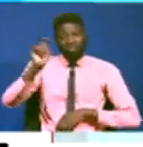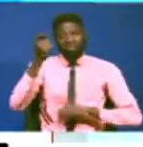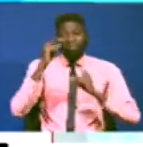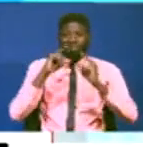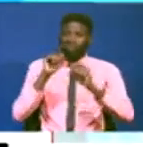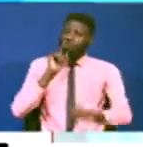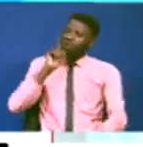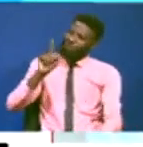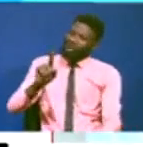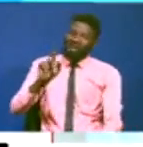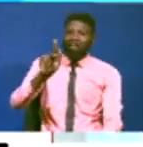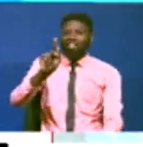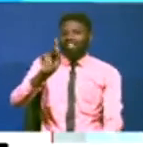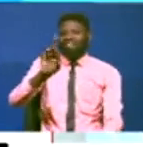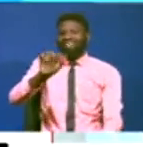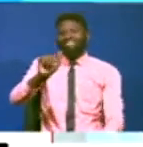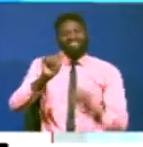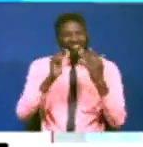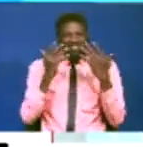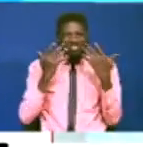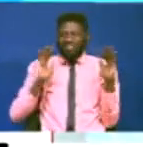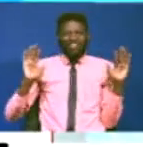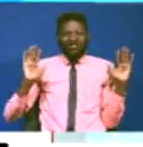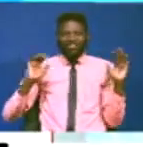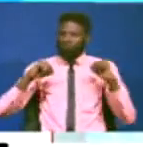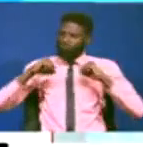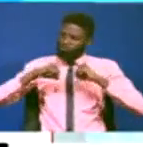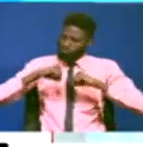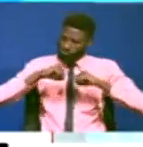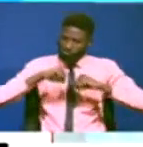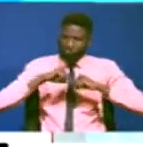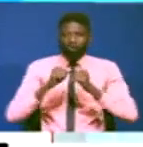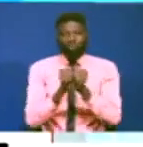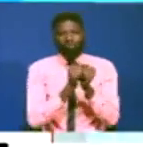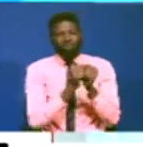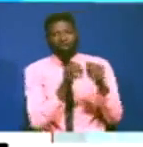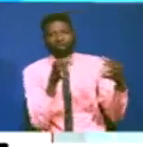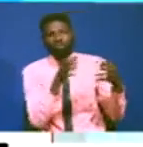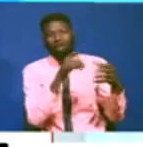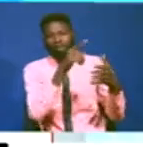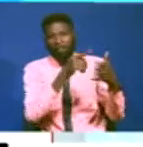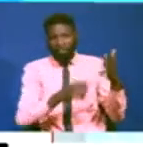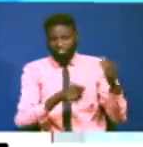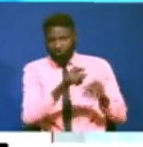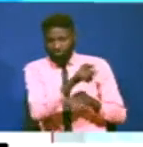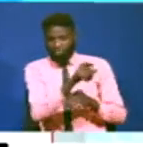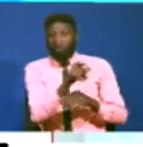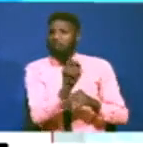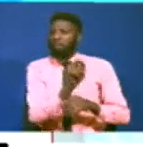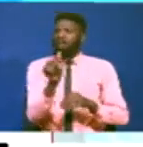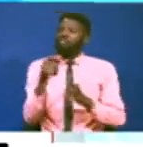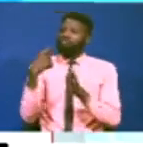nchini KRA kuafikia makubaliano na wale wanaokwepa kulipa ushuru kuhusu taratibu za